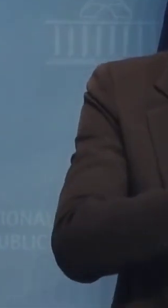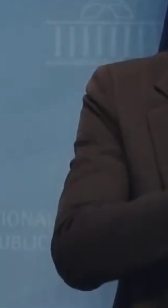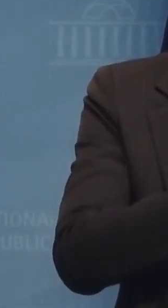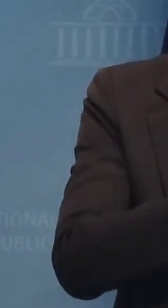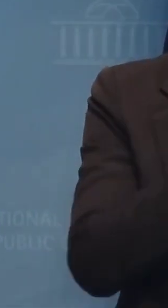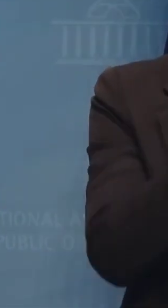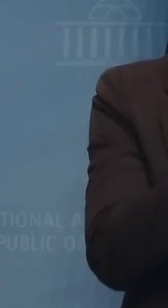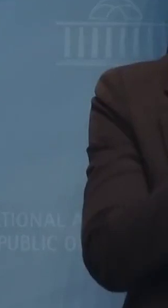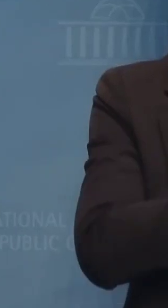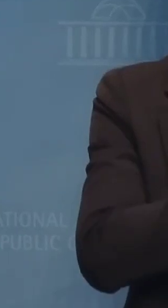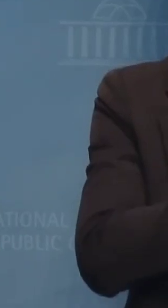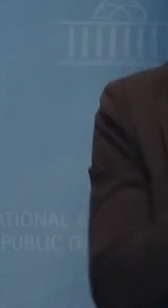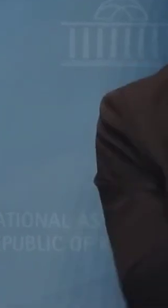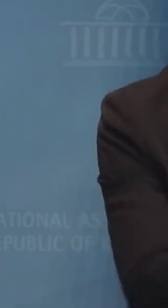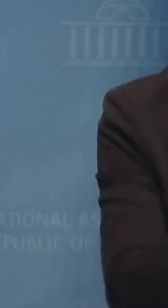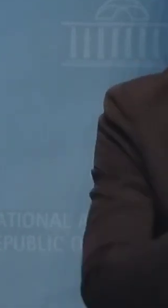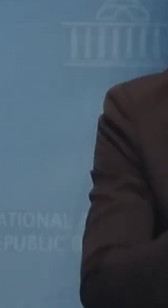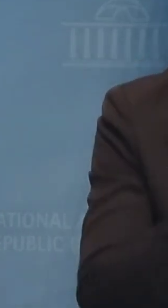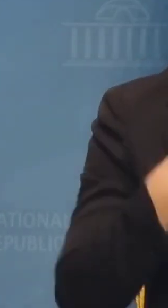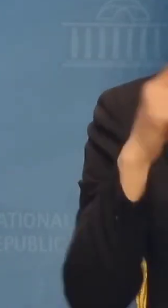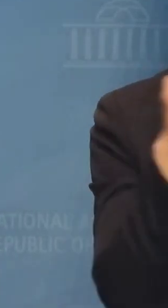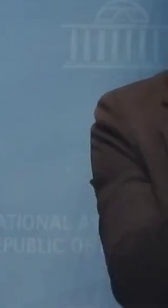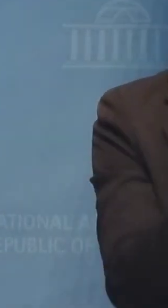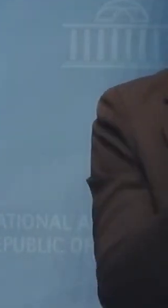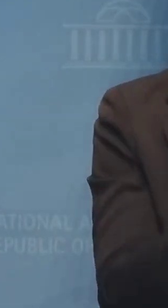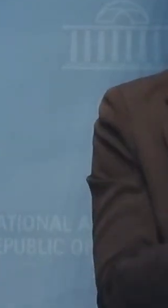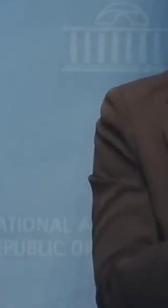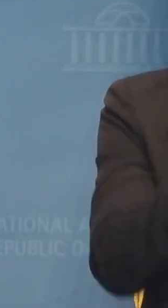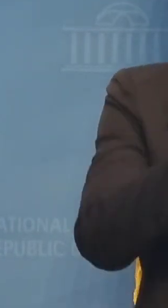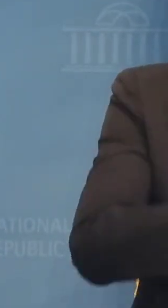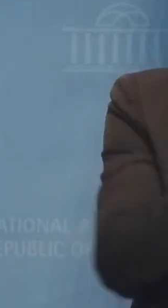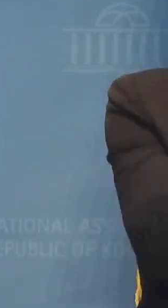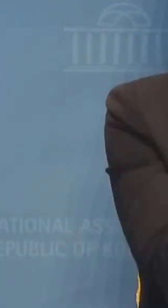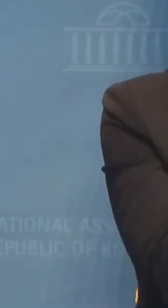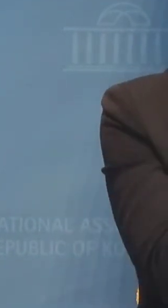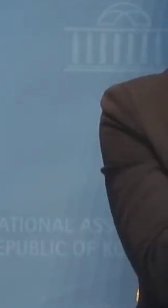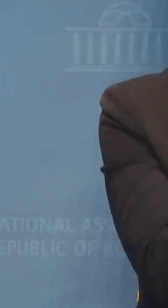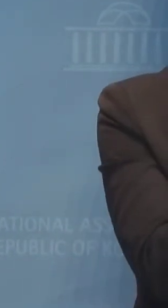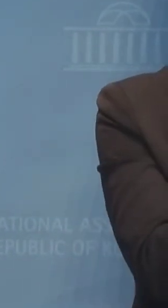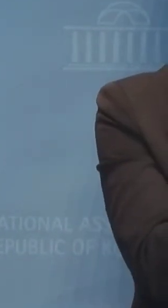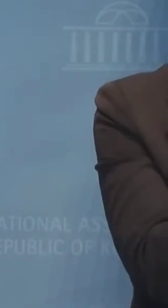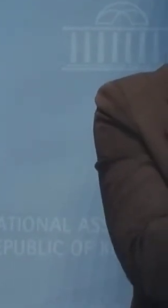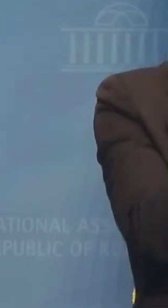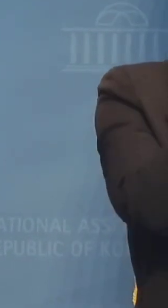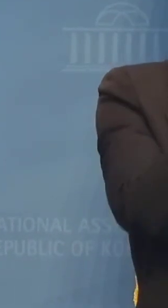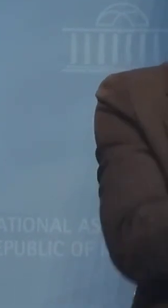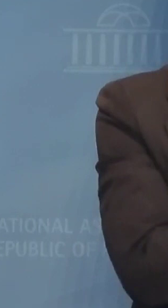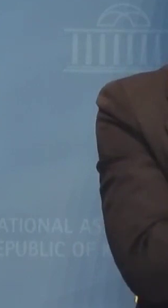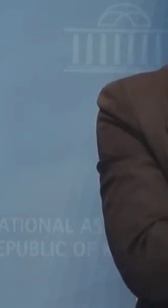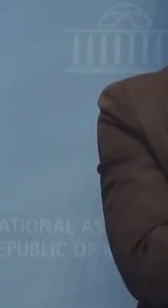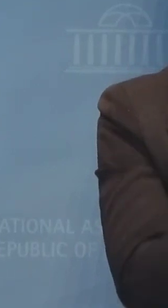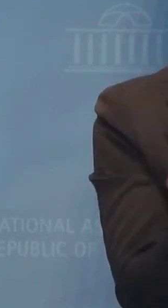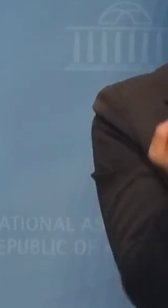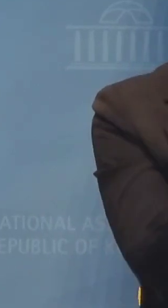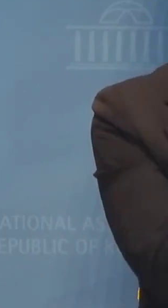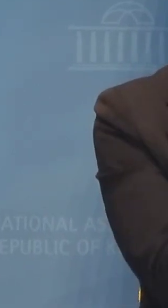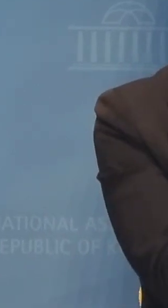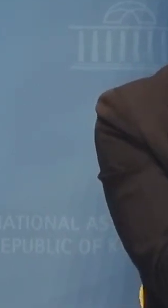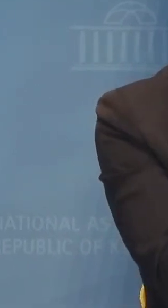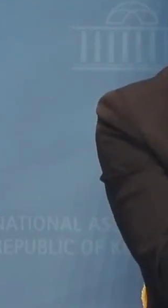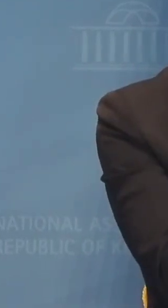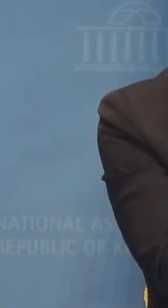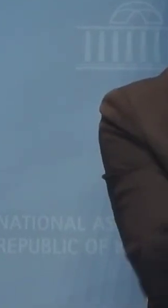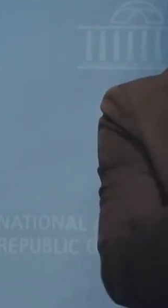실소유 의혹을 제기하였습니다. 현지 검사였던 윤석열 당시 대통령 후보를 사위로 맞은